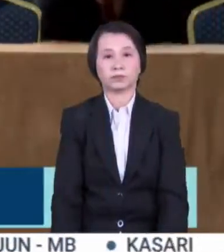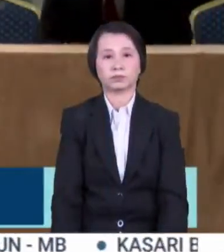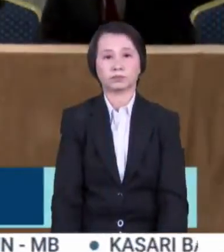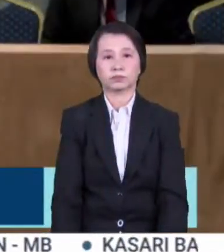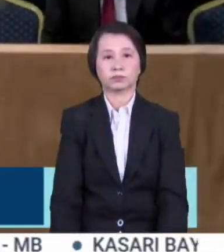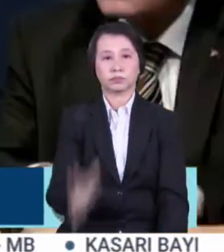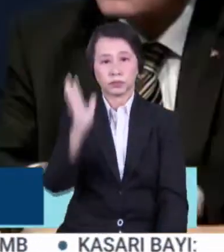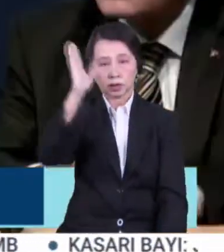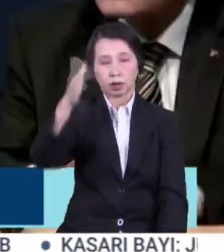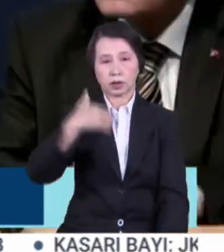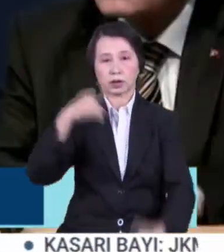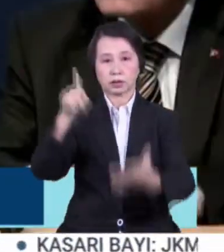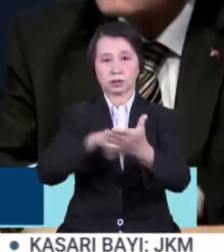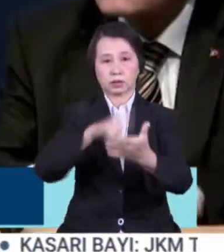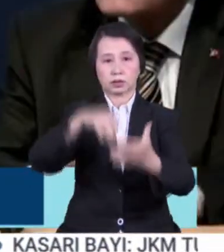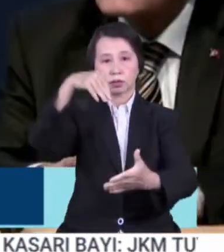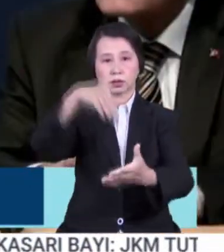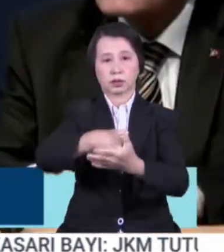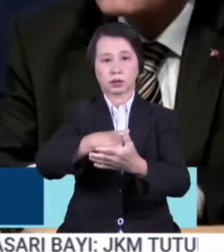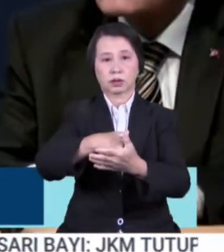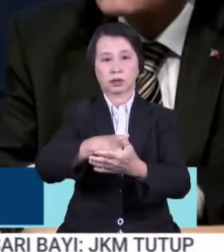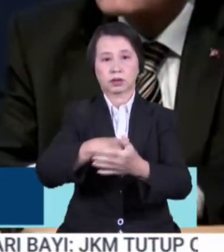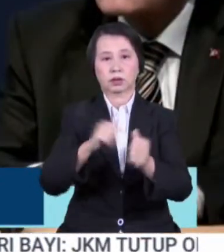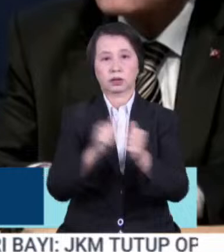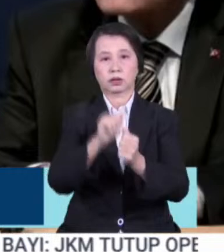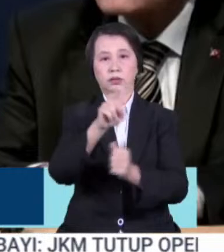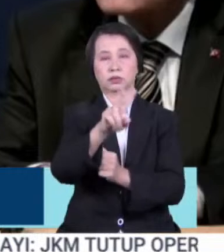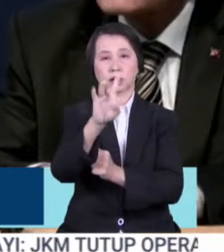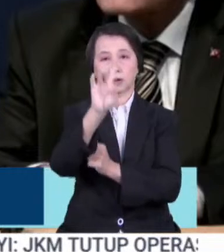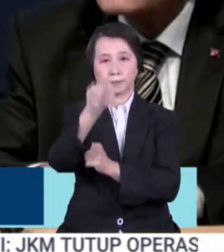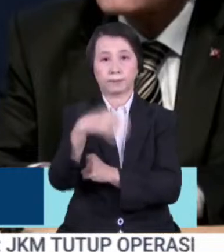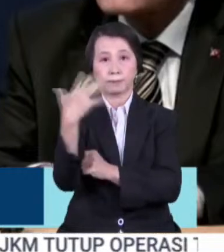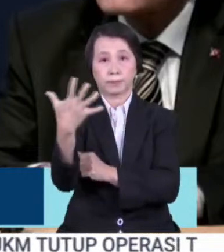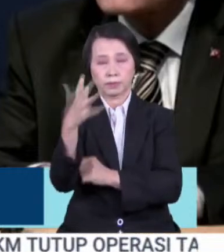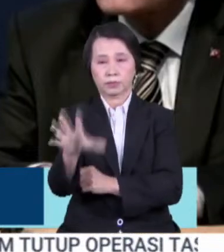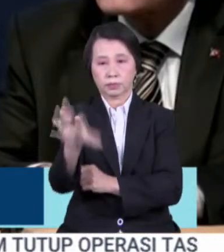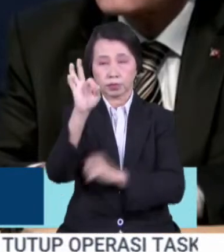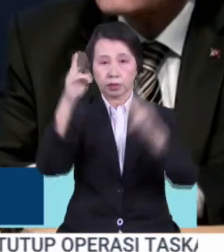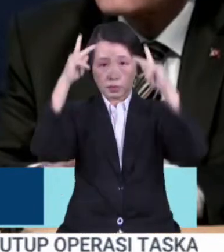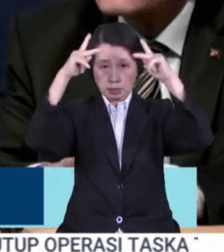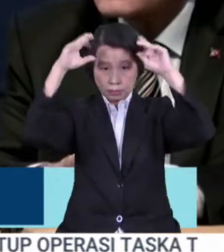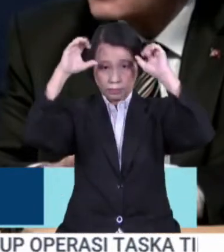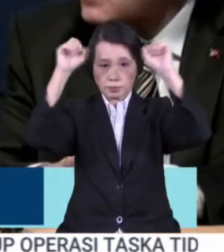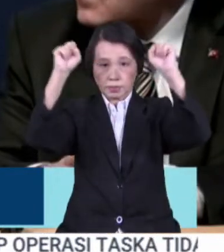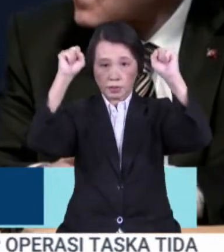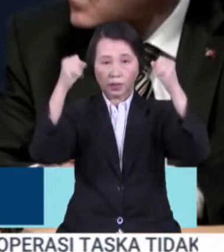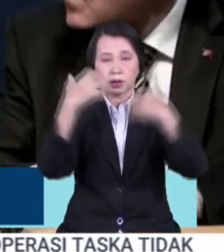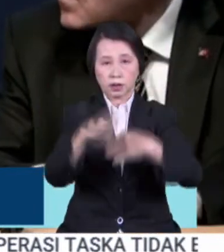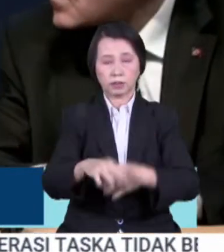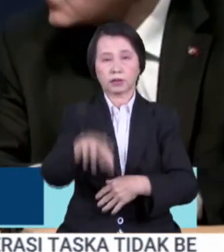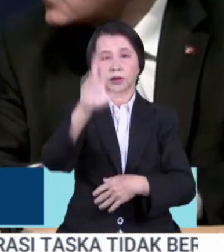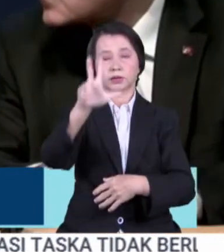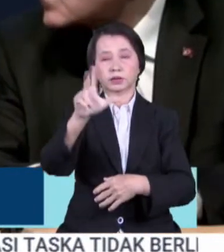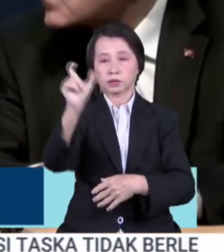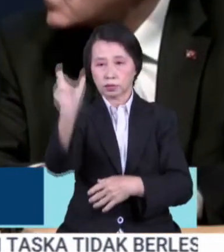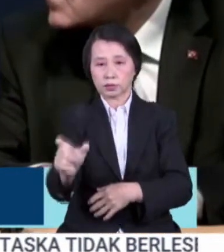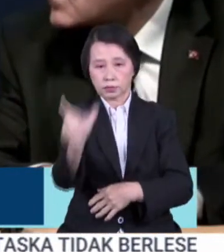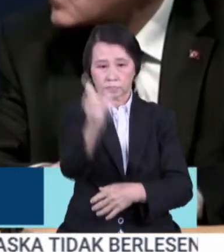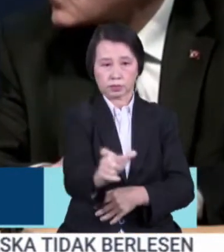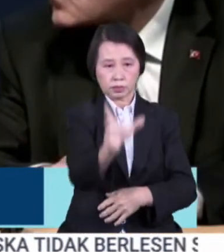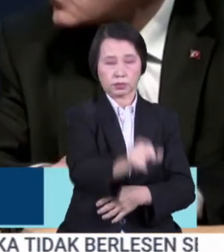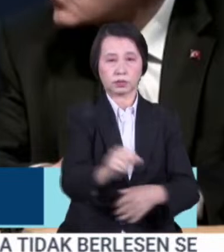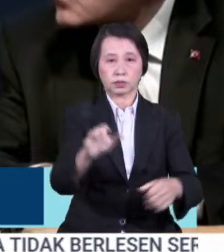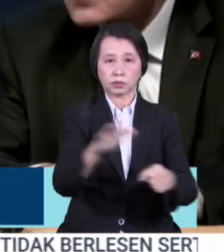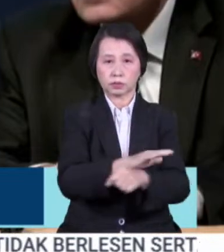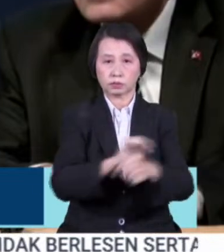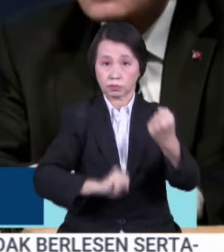Turki akan mengadakan pilihan raya penentu pada 28 Mei untuk memilih presiden selepas 3 calon memperoleh majoriti.